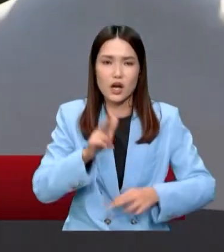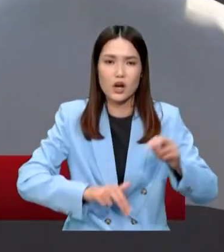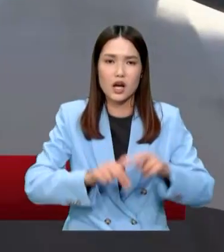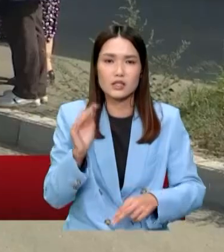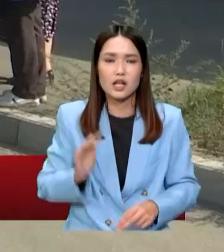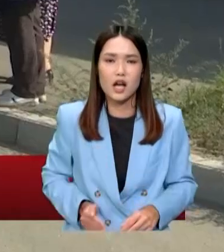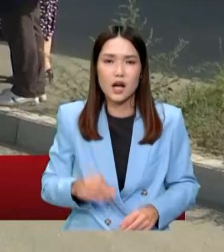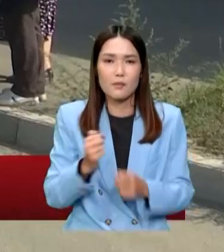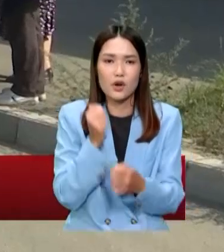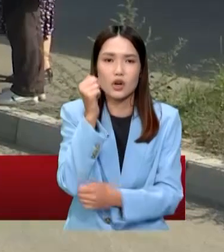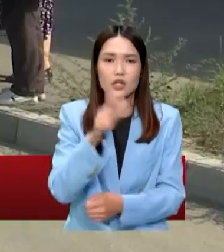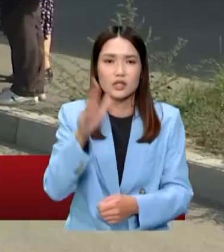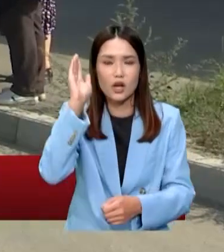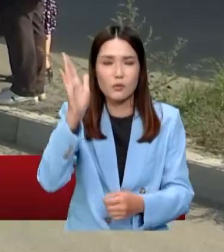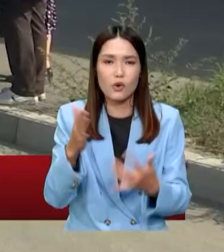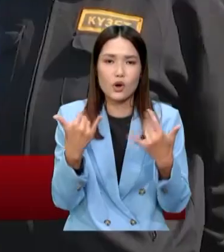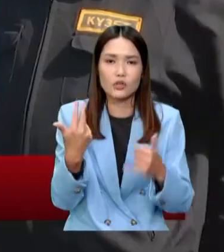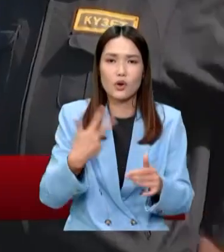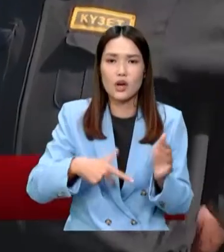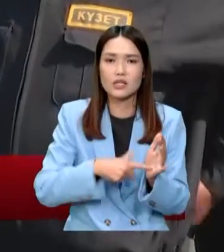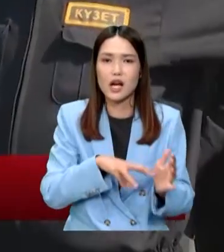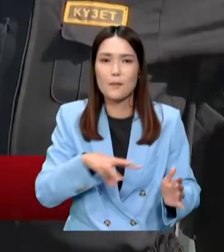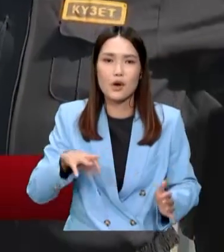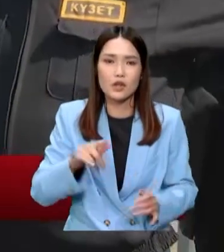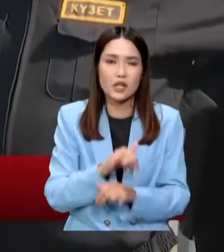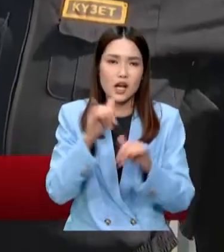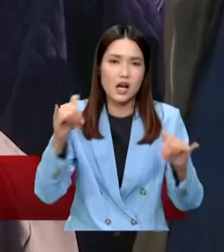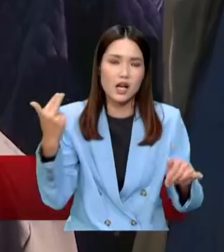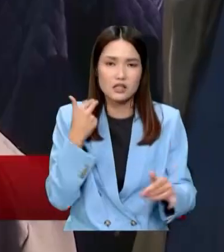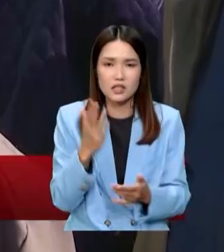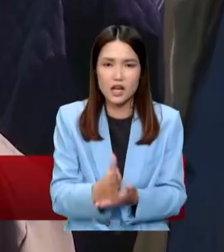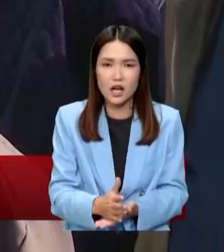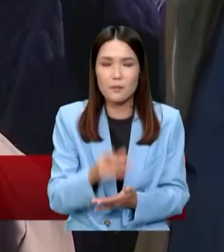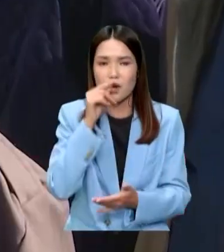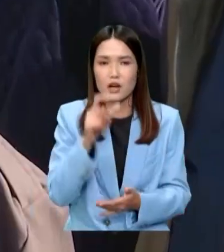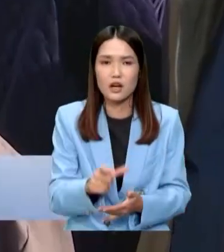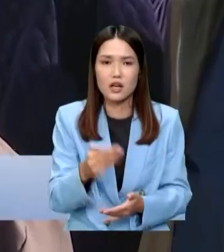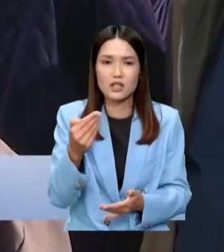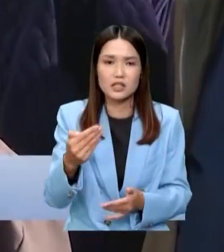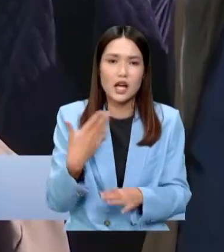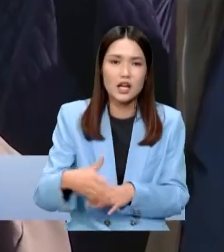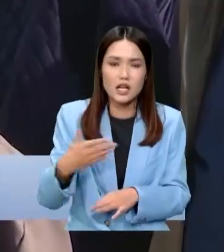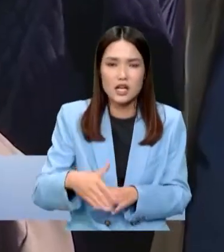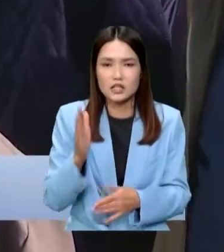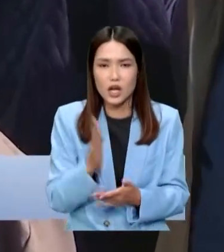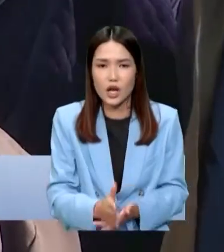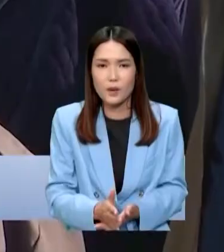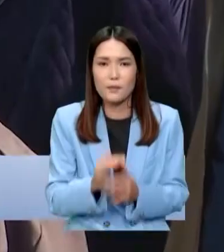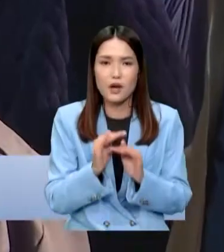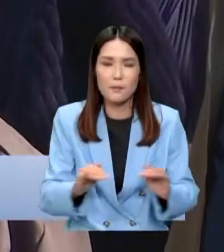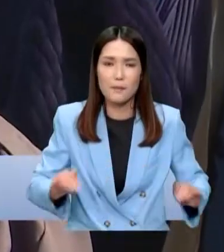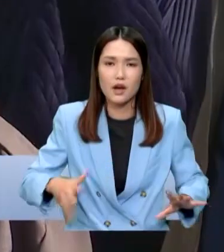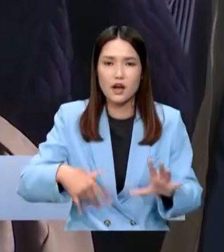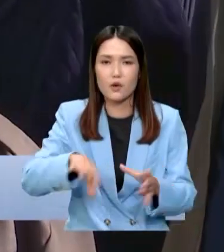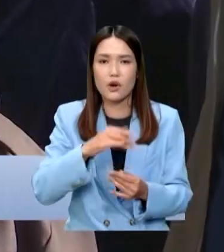компаниясының жұмысшылар алдындағы берешегі бүгінде 37 миллион теңгеден асып жығылады. Жігіттердің кредиті бар, баласы шағасы